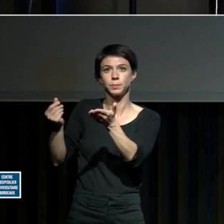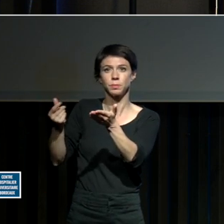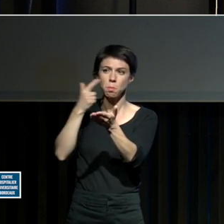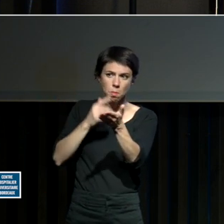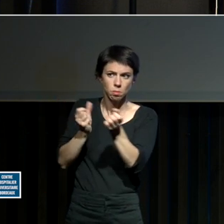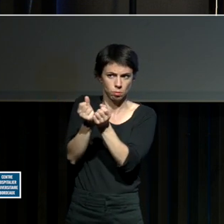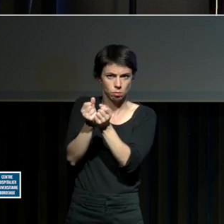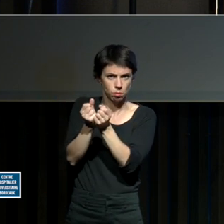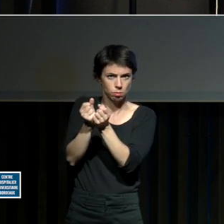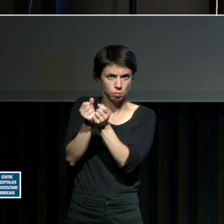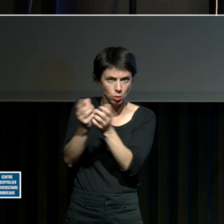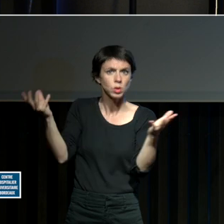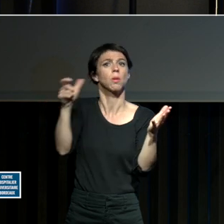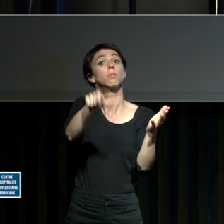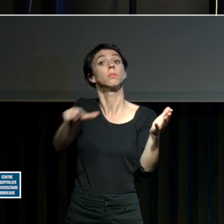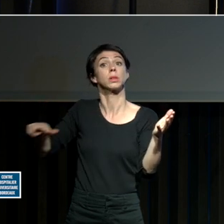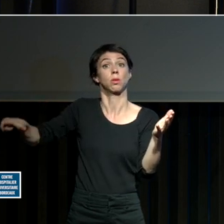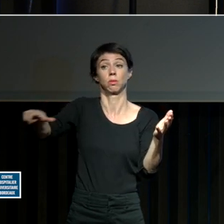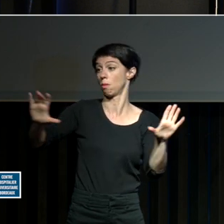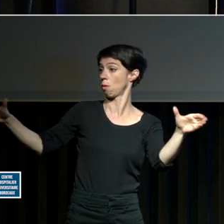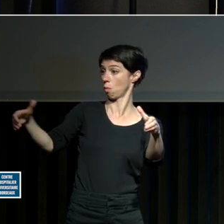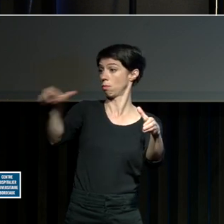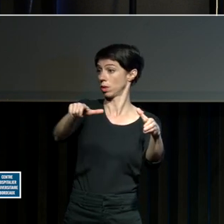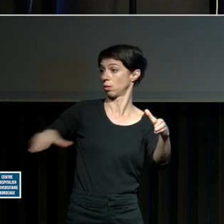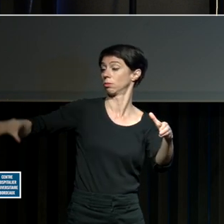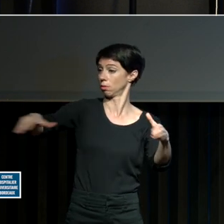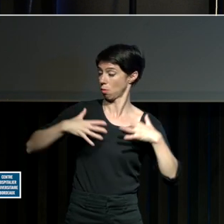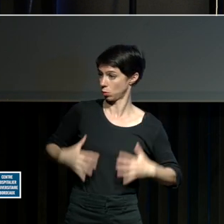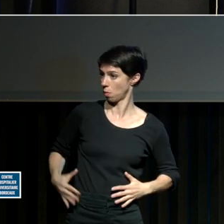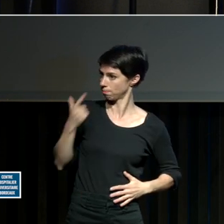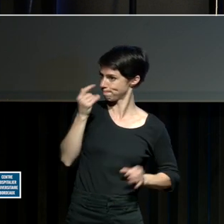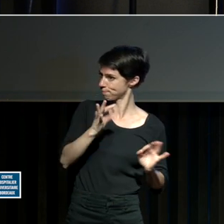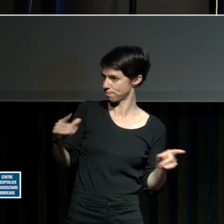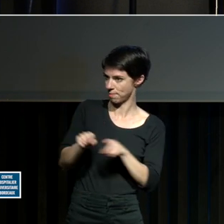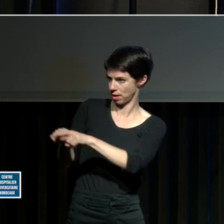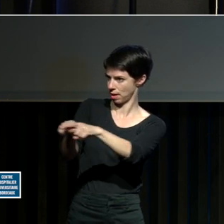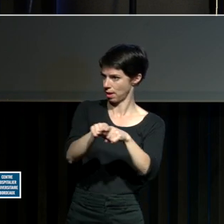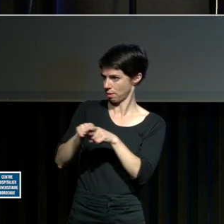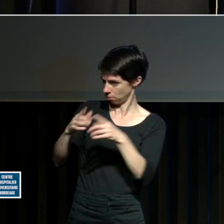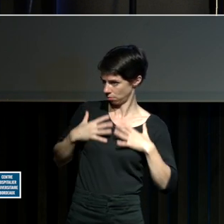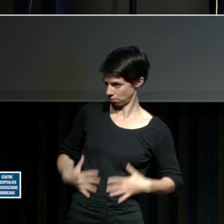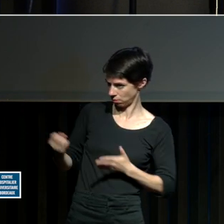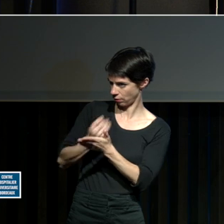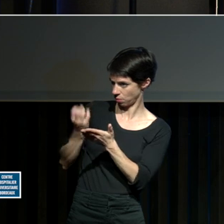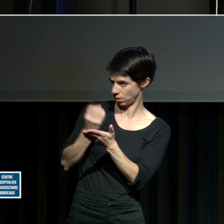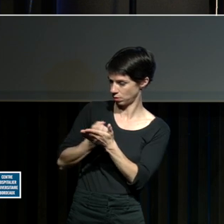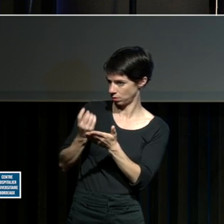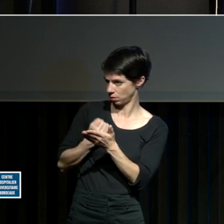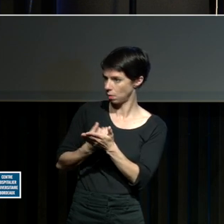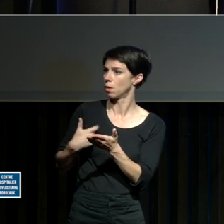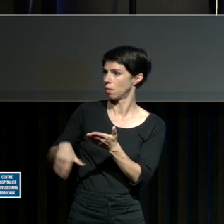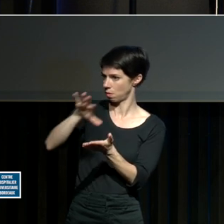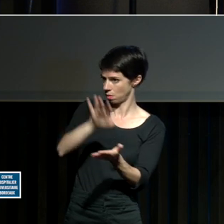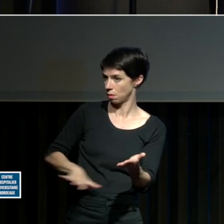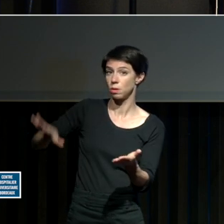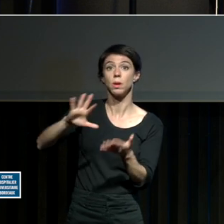de caractéristiques cliniques communes à tout un ensemble de comportements et basées sur des mécanismes, en